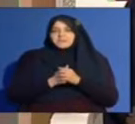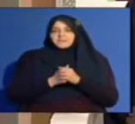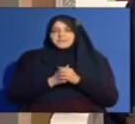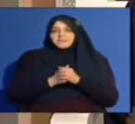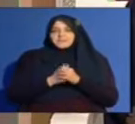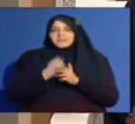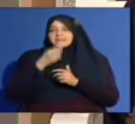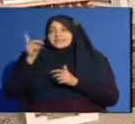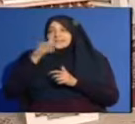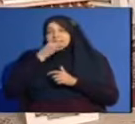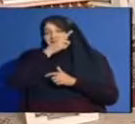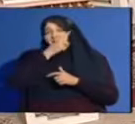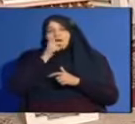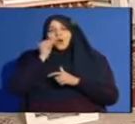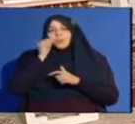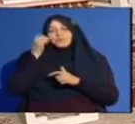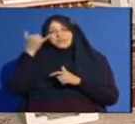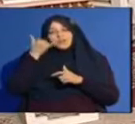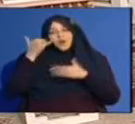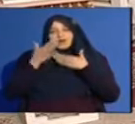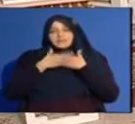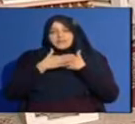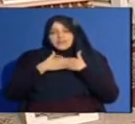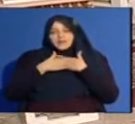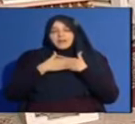خلال برنامج والصلح خير بالنسبه